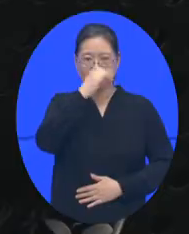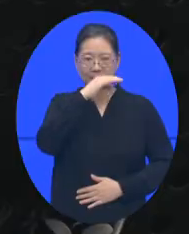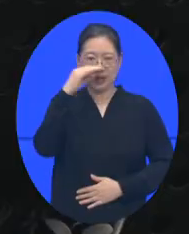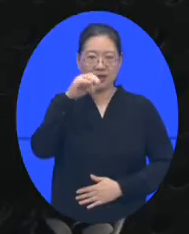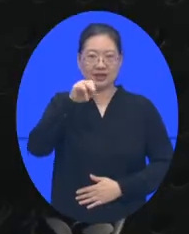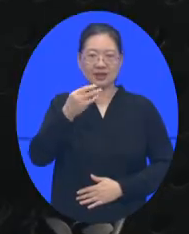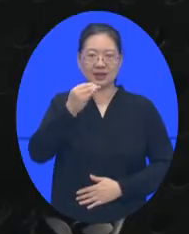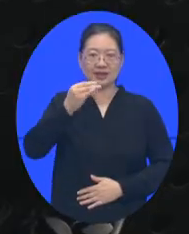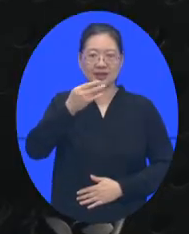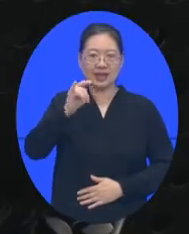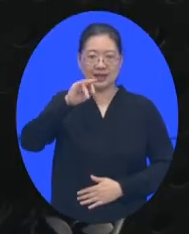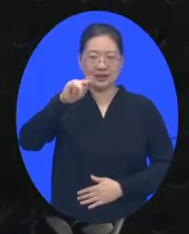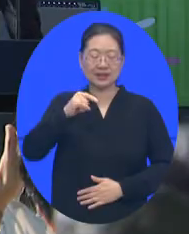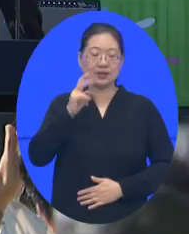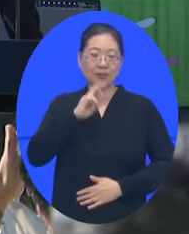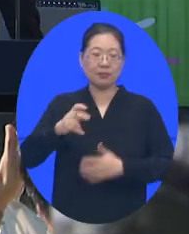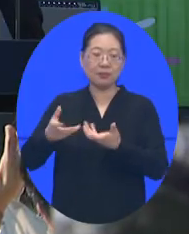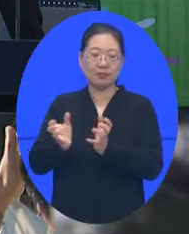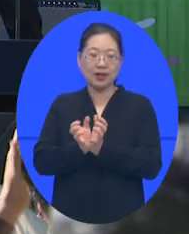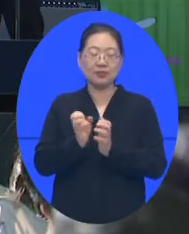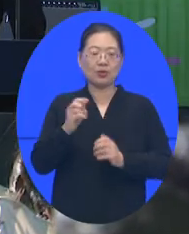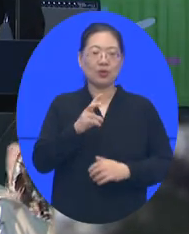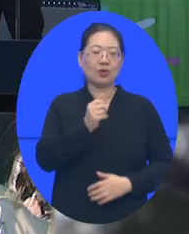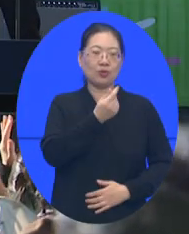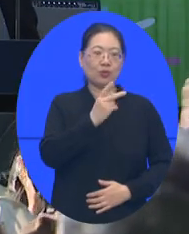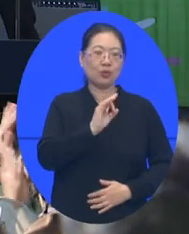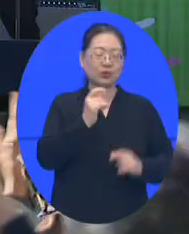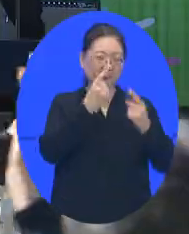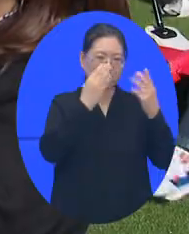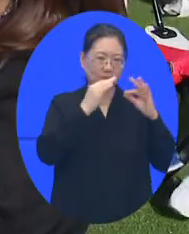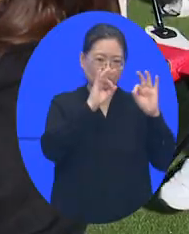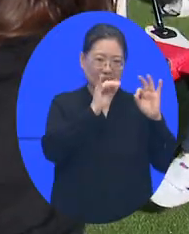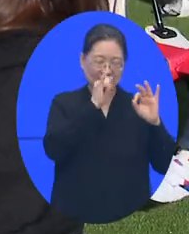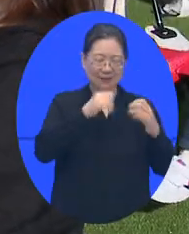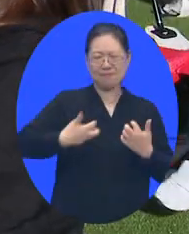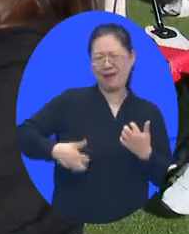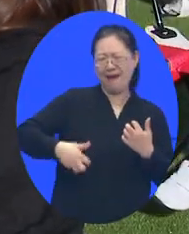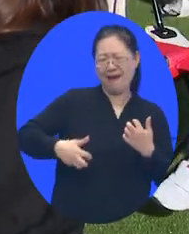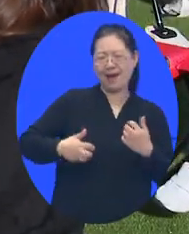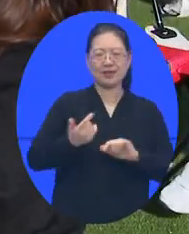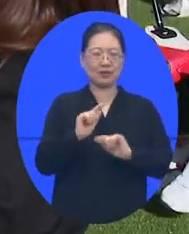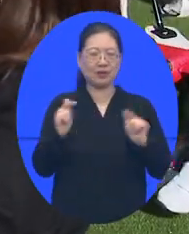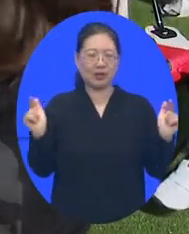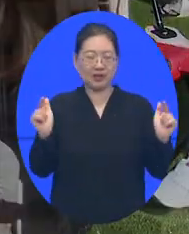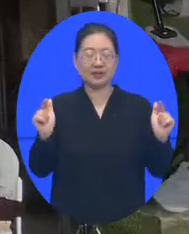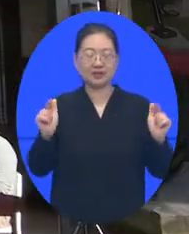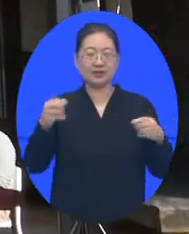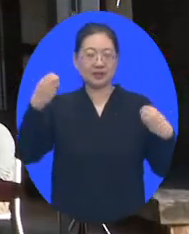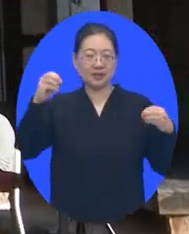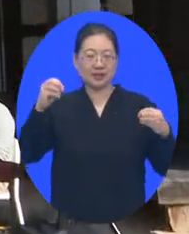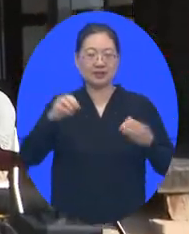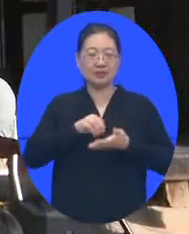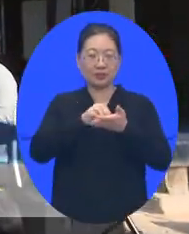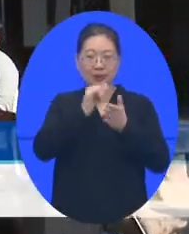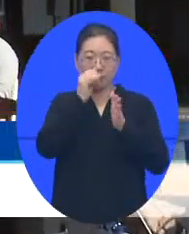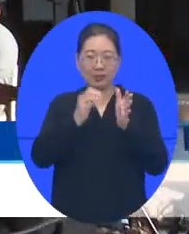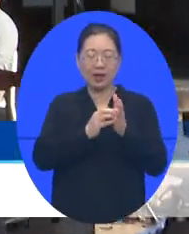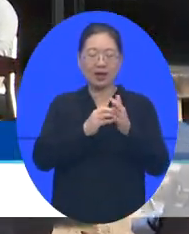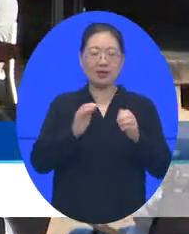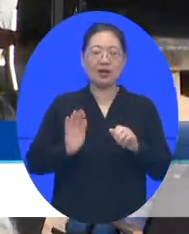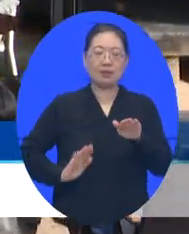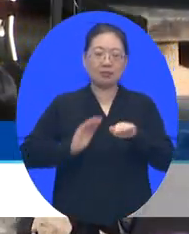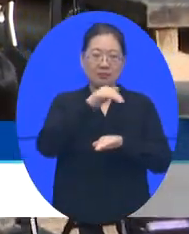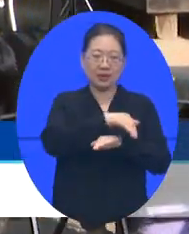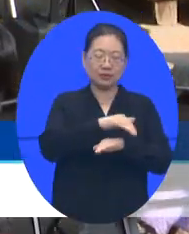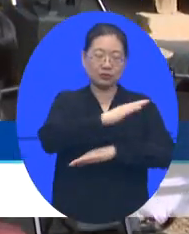클래식 앙상블, 홍대에서나 불법한 밴드까지 다양한 뮤지션들이 무대에 올랐습니다. 파주 출판